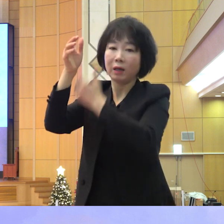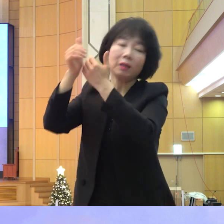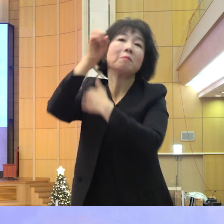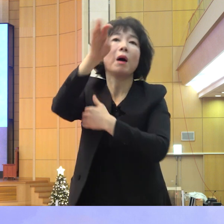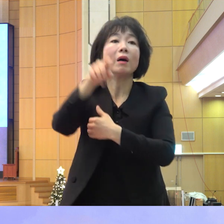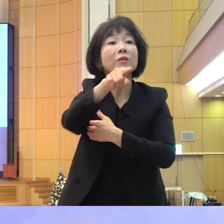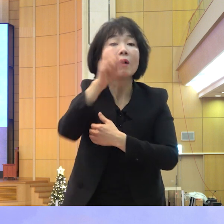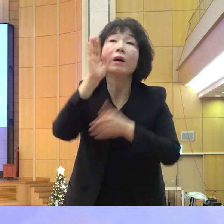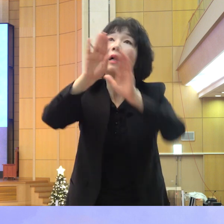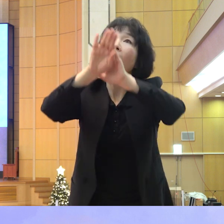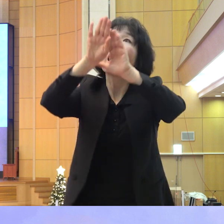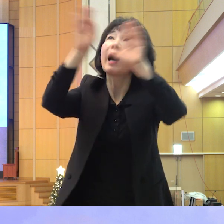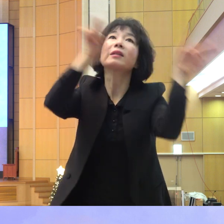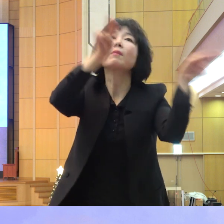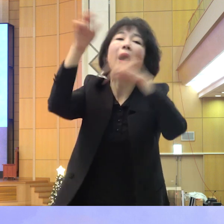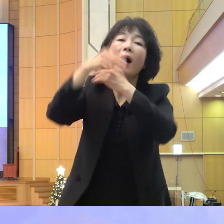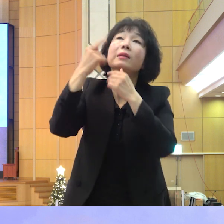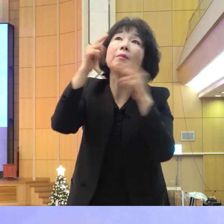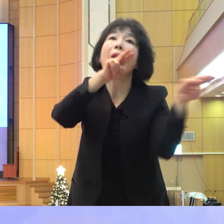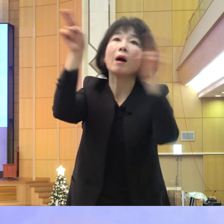가라사대 하늘을 보게 만들잖아.